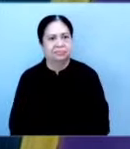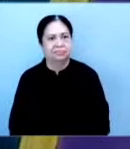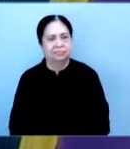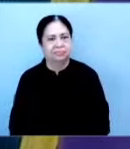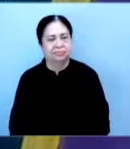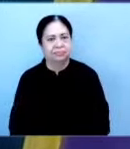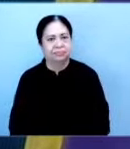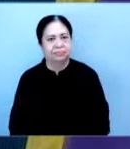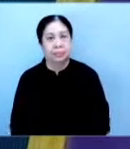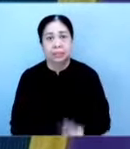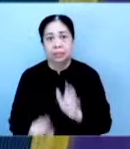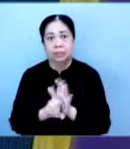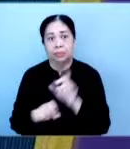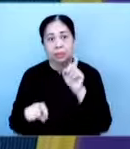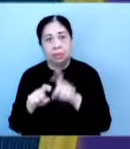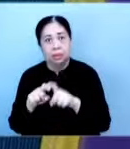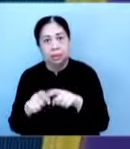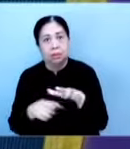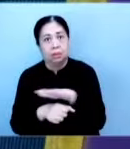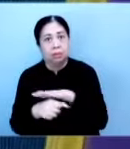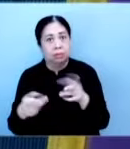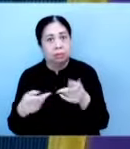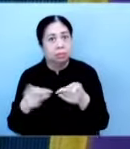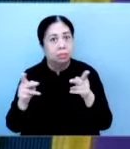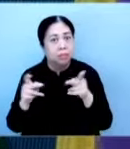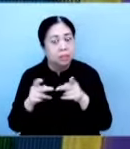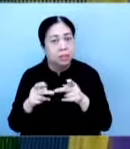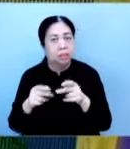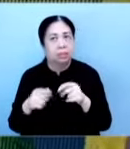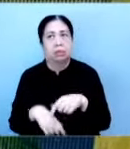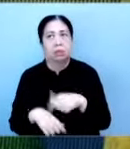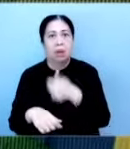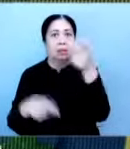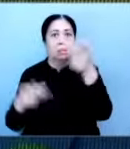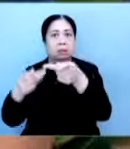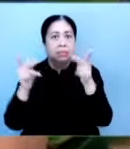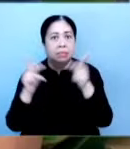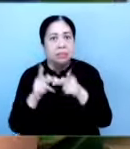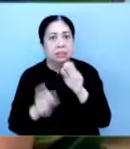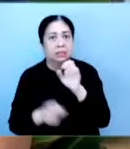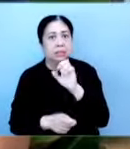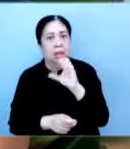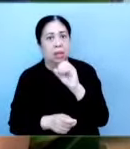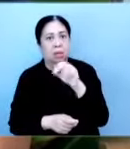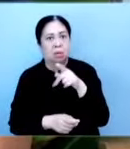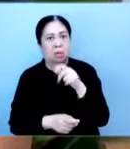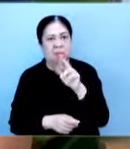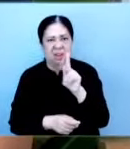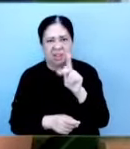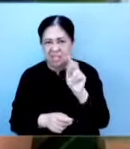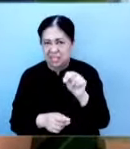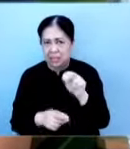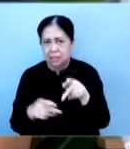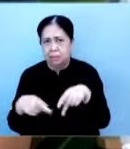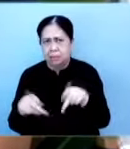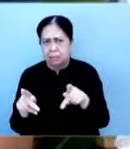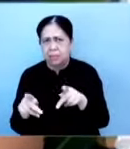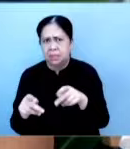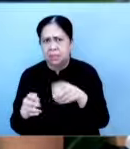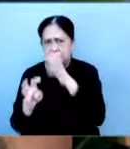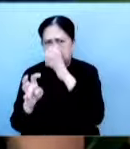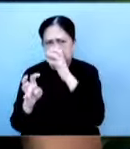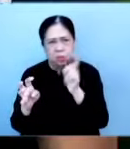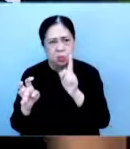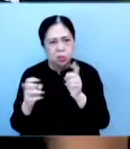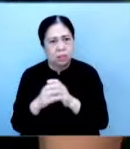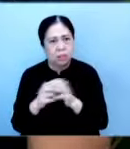magre-rent sila ng space dool lang yan sa ecopark o sa iba meron bang mga ah mga permit na kailangan o kahit saan pita yung